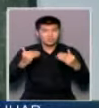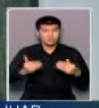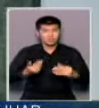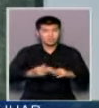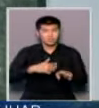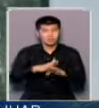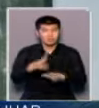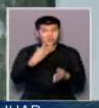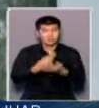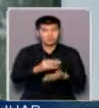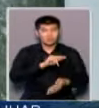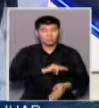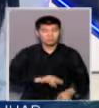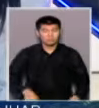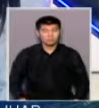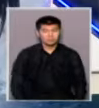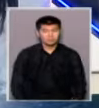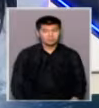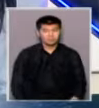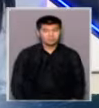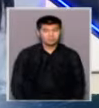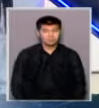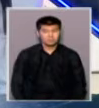честью выполняет свою работу.